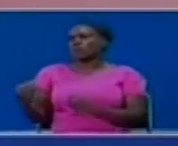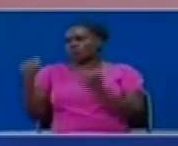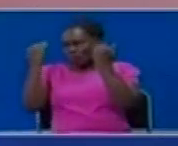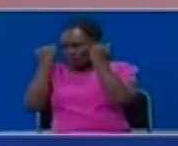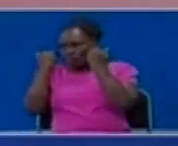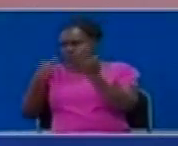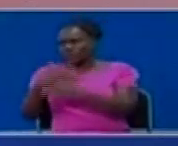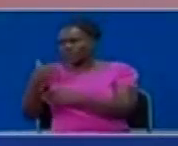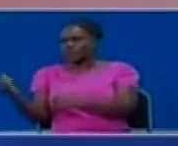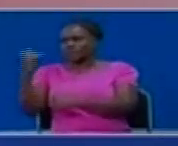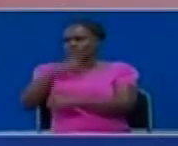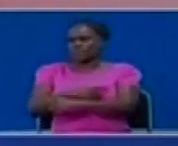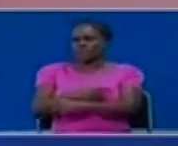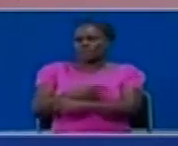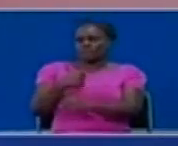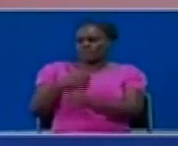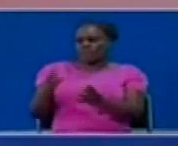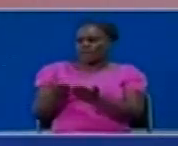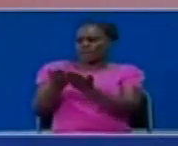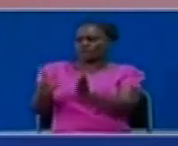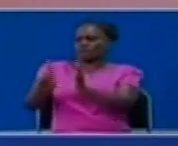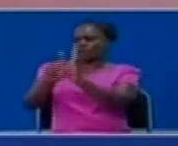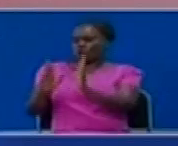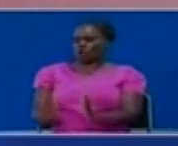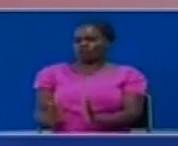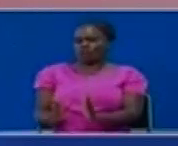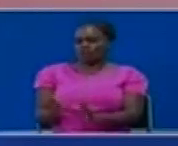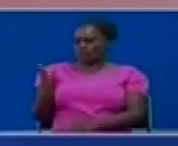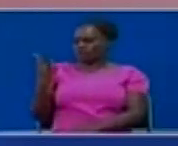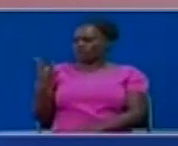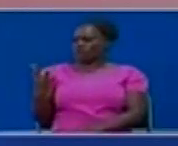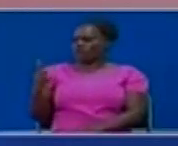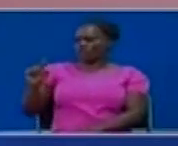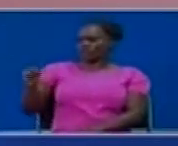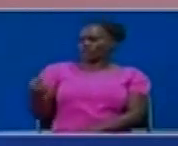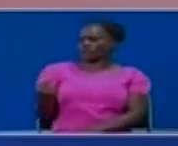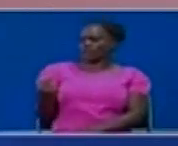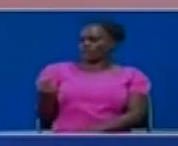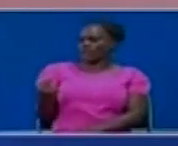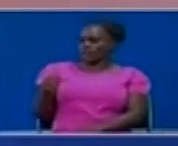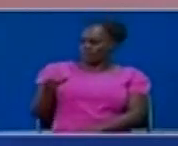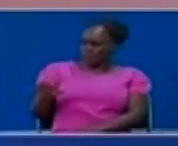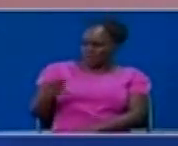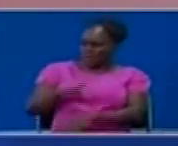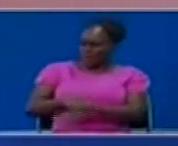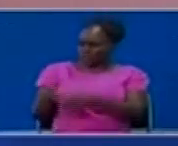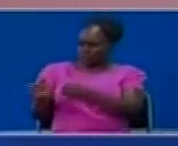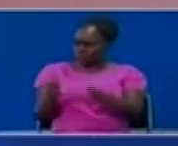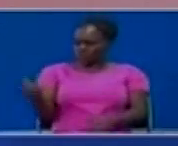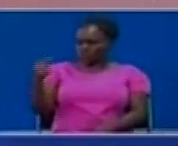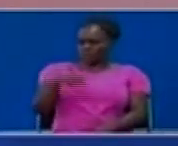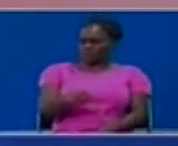kesho kutwa, nikaenda peleka kwa yule wakili mwenyewe shilingi 4000 kwamba apate nafasi aje huko,